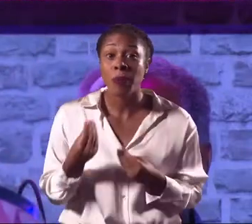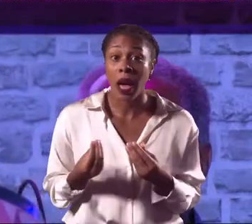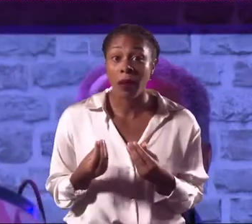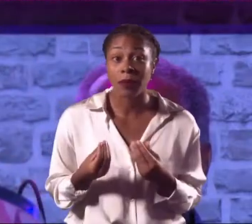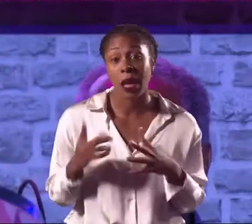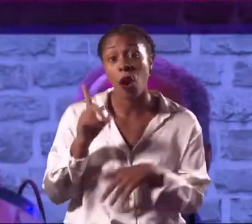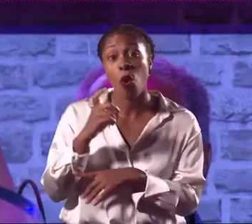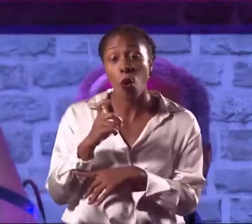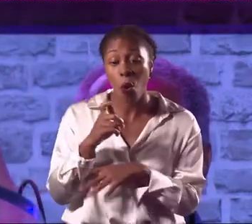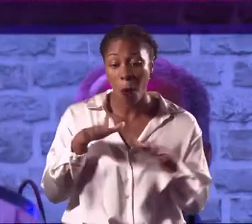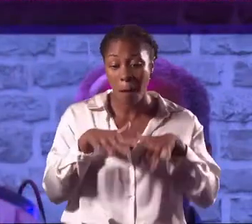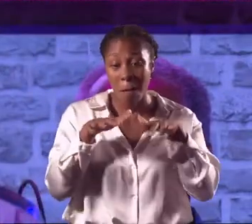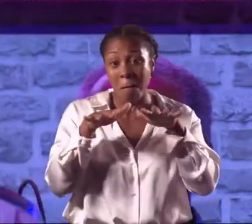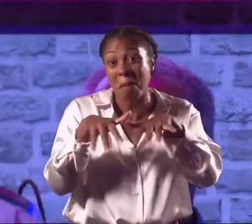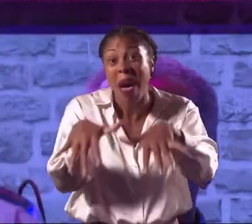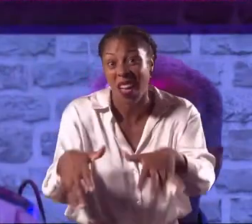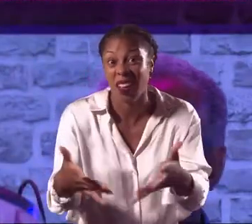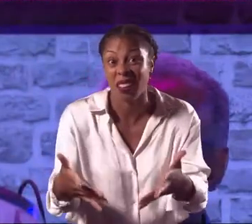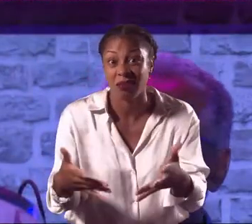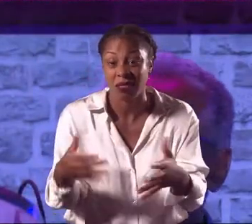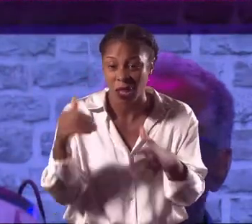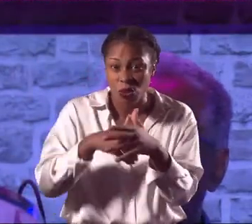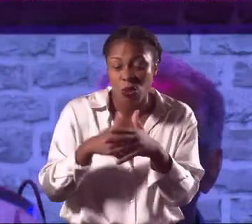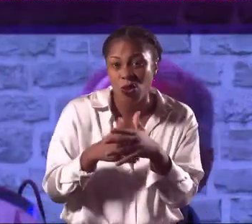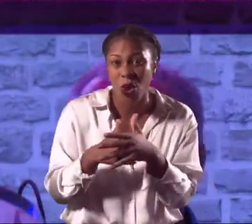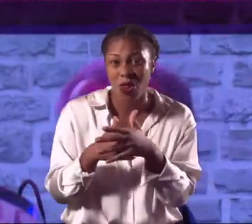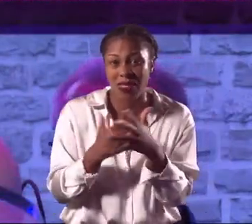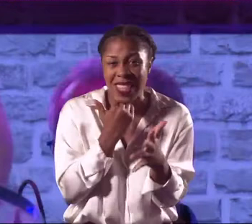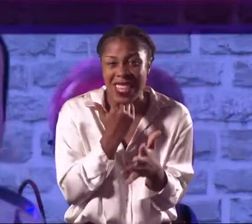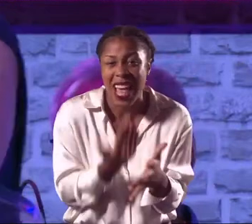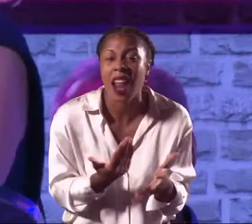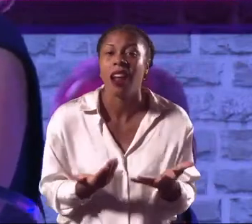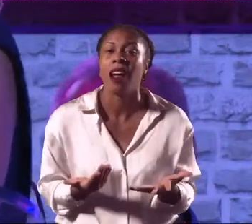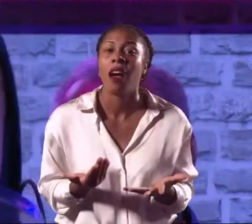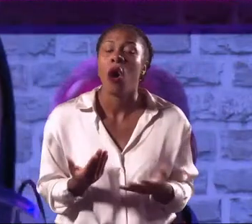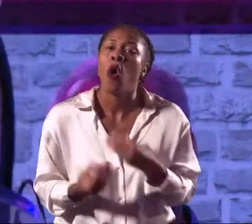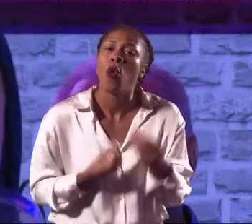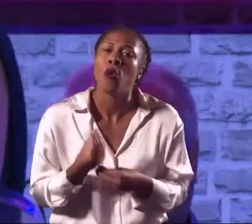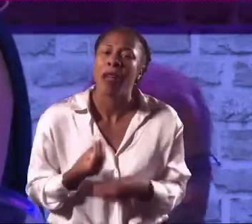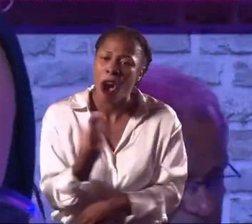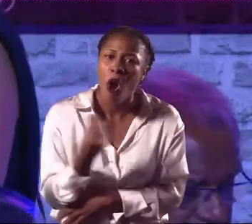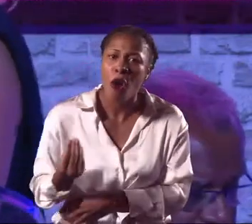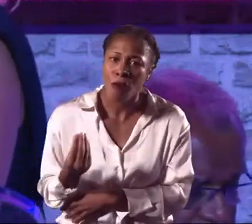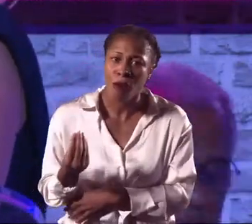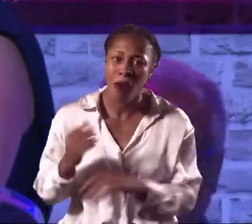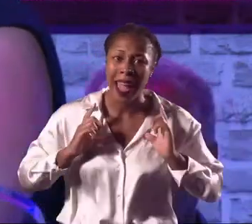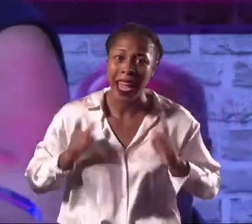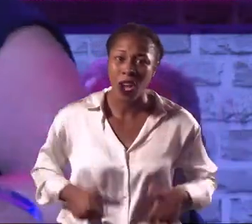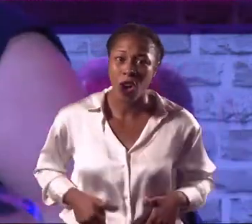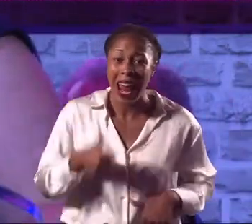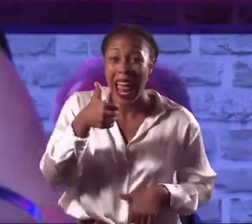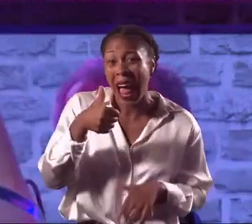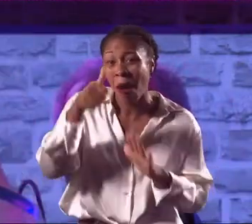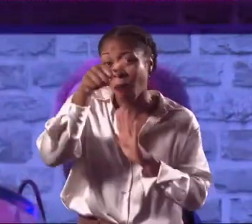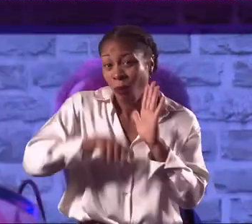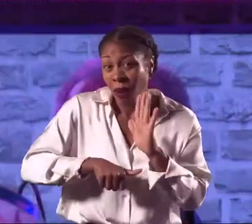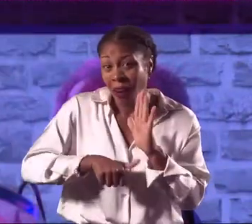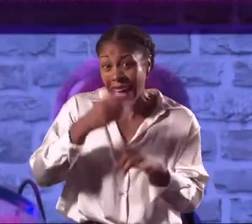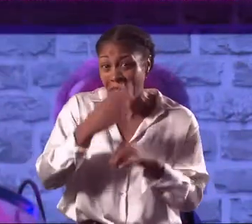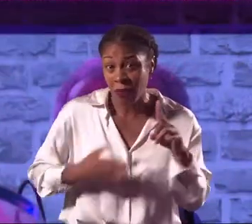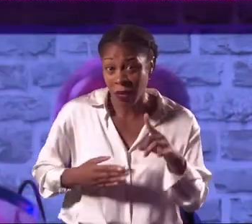fécales à l'intérieur. Je me rappelle d'enfants qui ratent en moyenne 1,5 mois de cours par an parce qu'il n'y a pas d'eau à